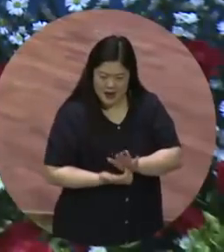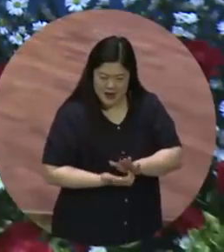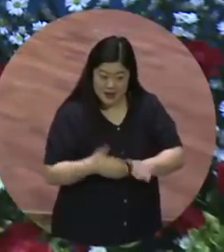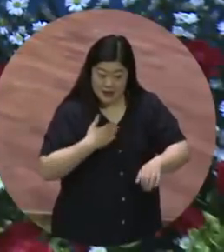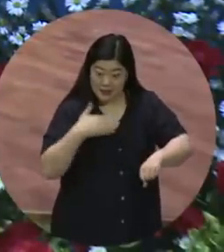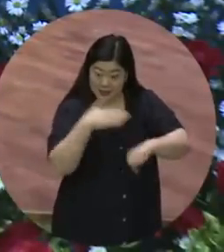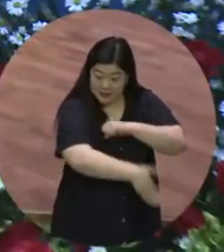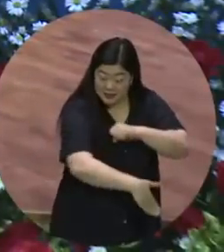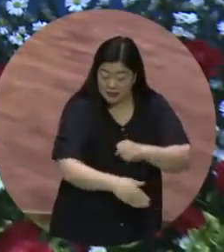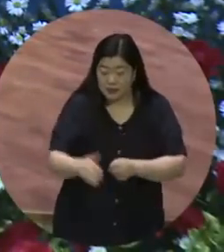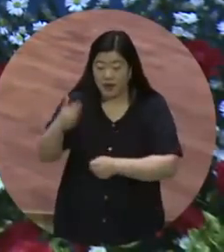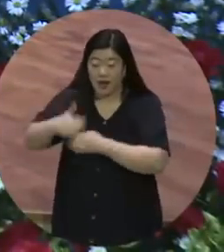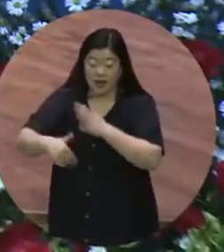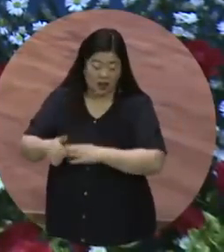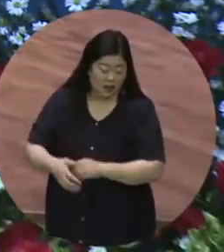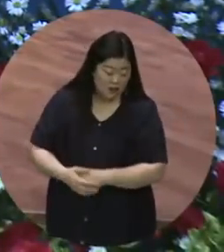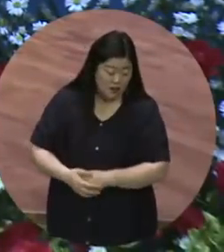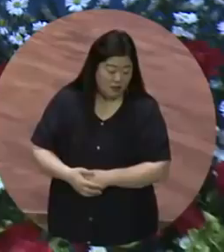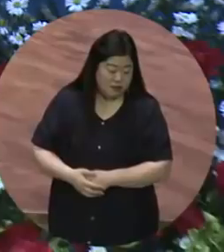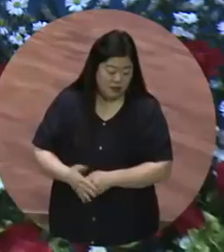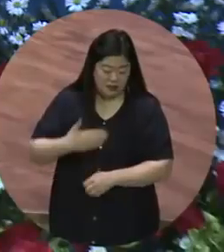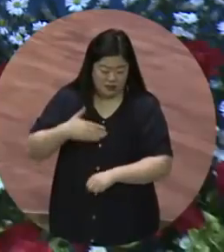거예요.